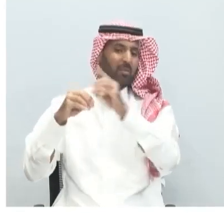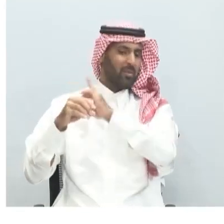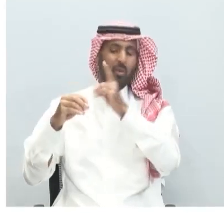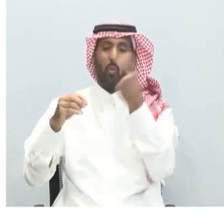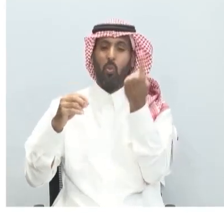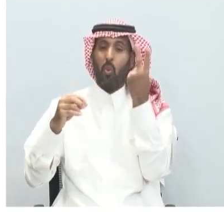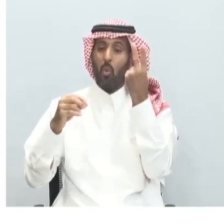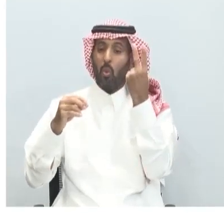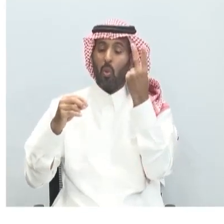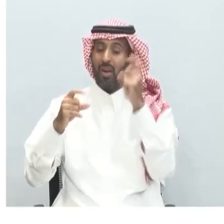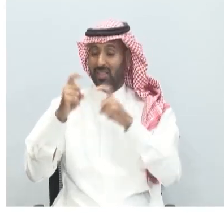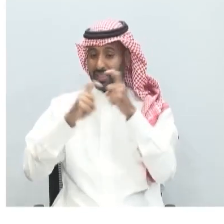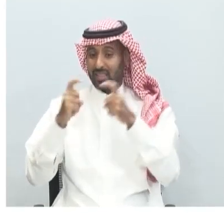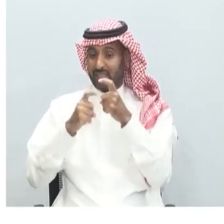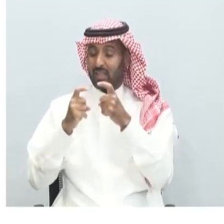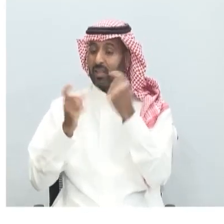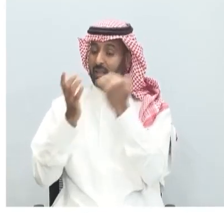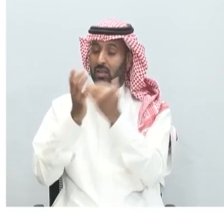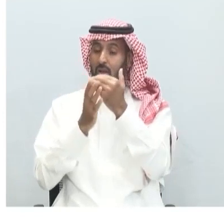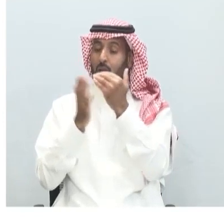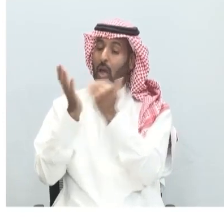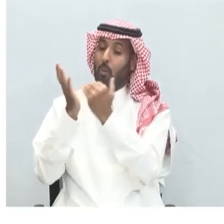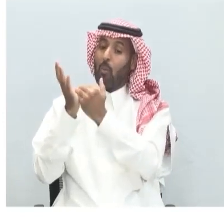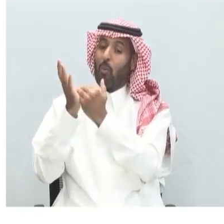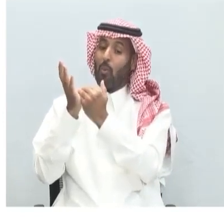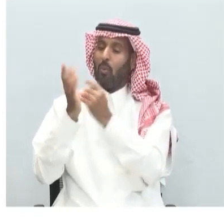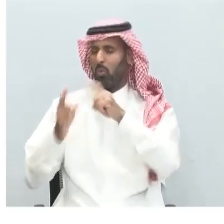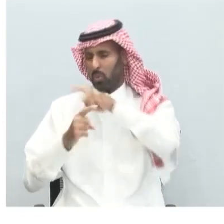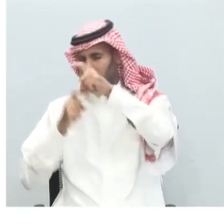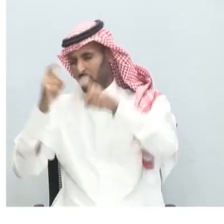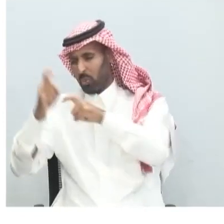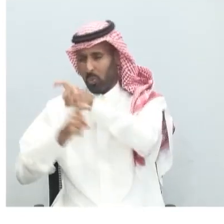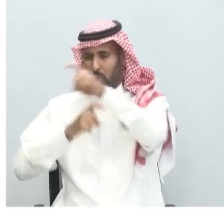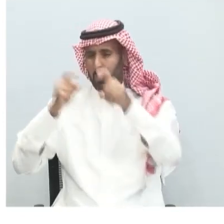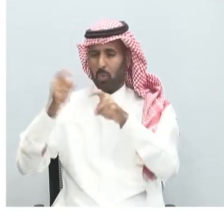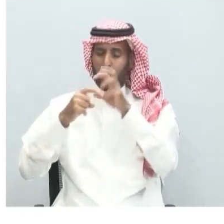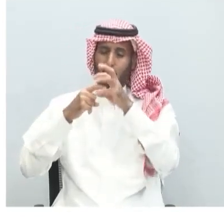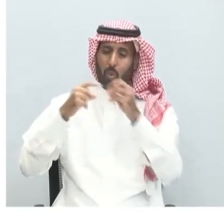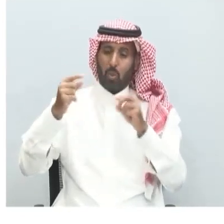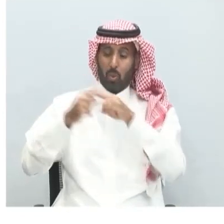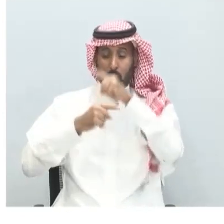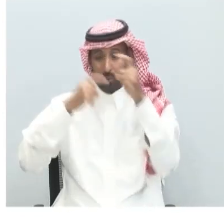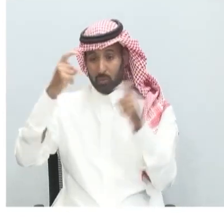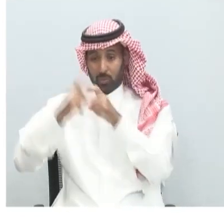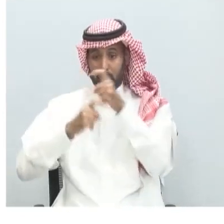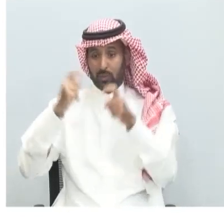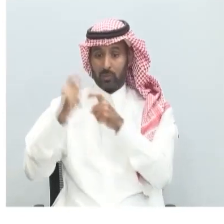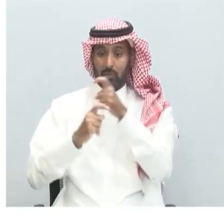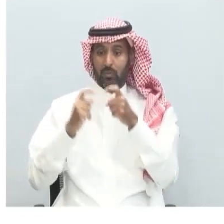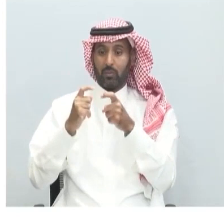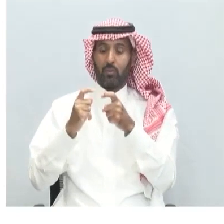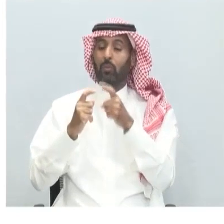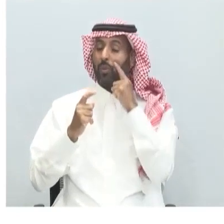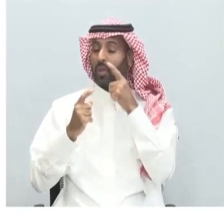الكترونين عن الكترونين ويدور كل منهما حول نفسه لكن